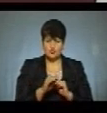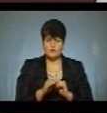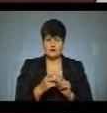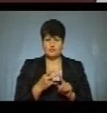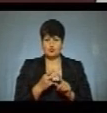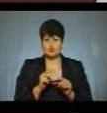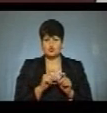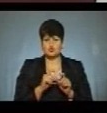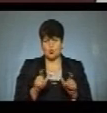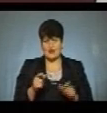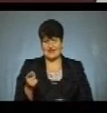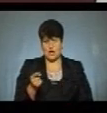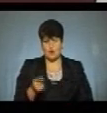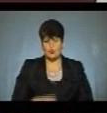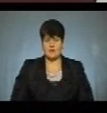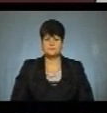школі Тернополя.